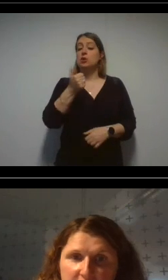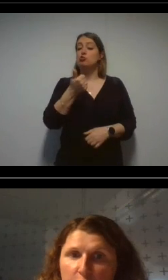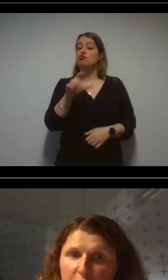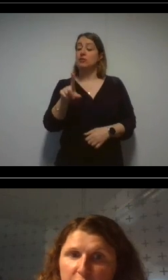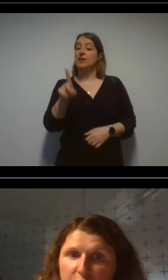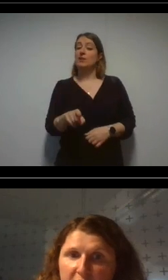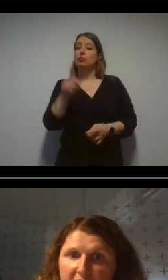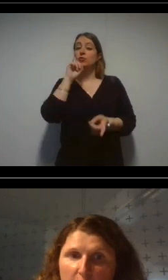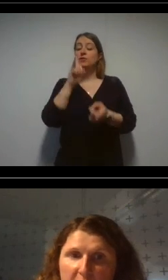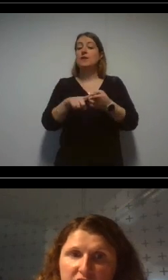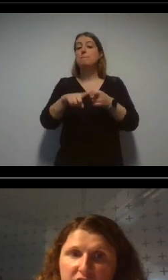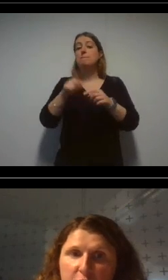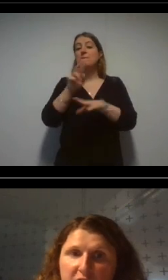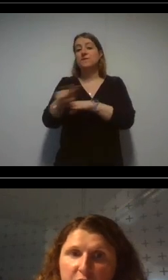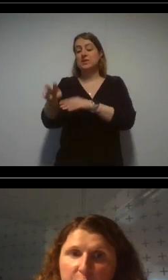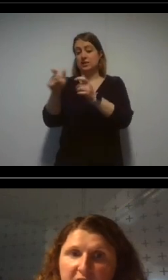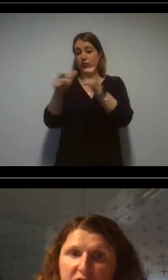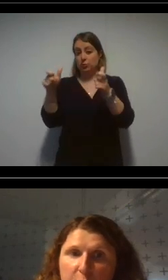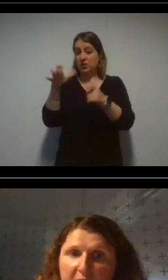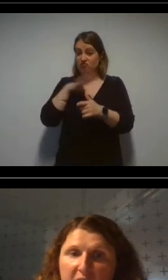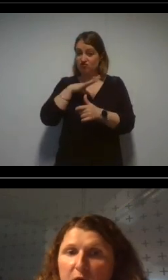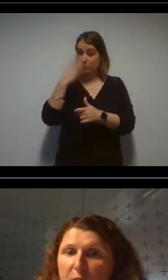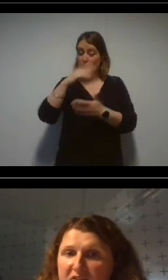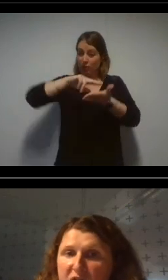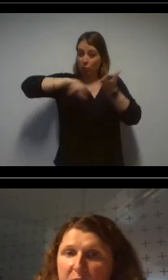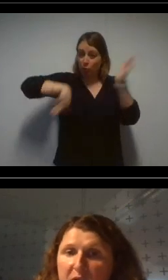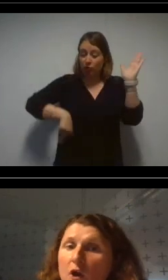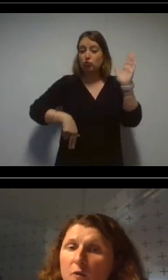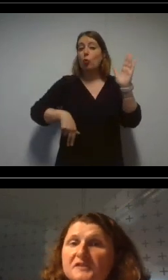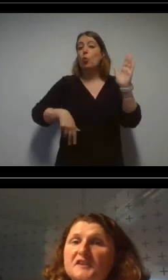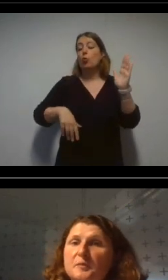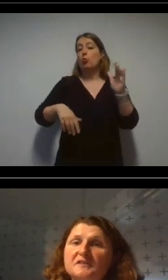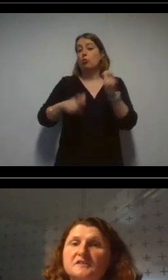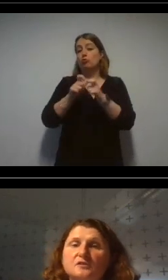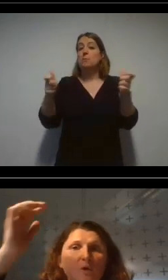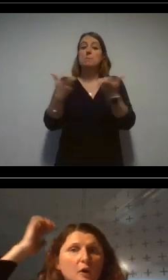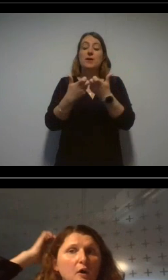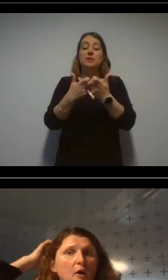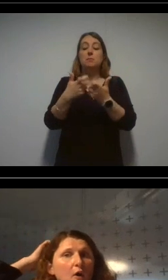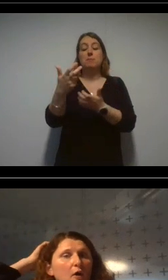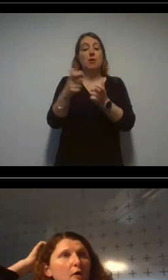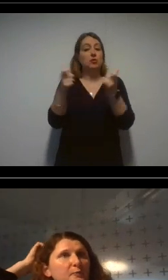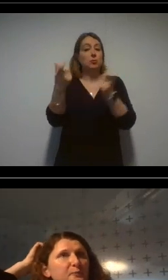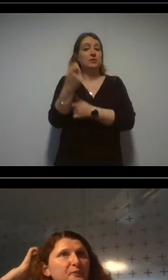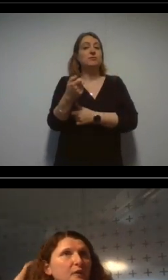entreprises signent une convention avec Arpège? Est-ce que les entreprises de BACA peuvent participer? Comment ça se passe? Est-ce que